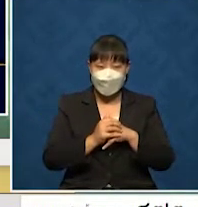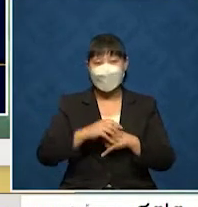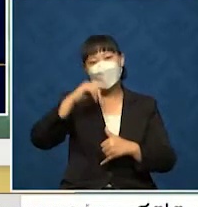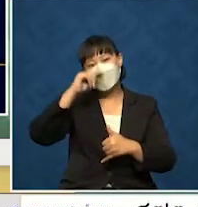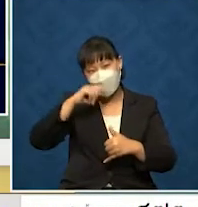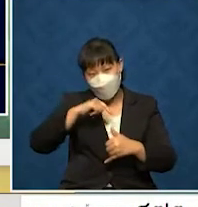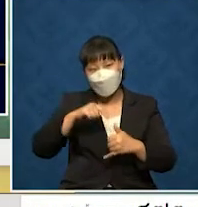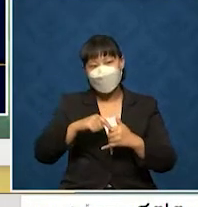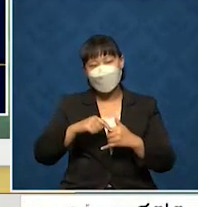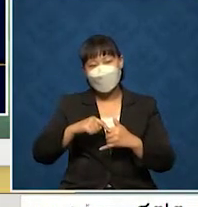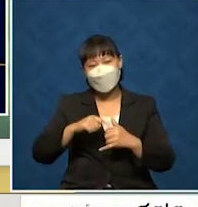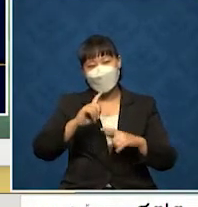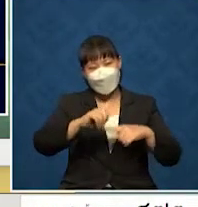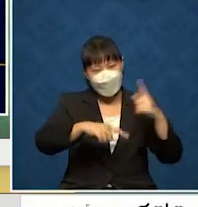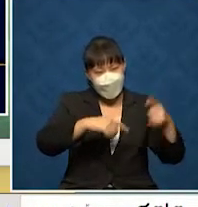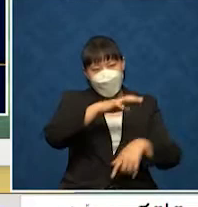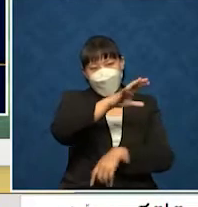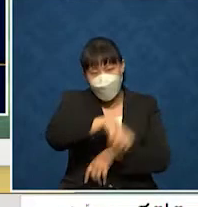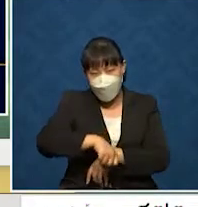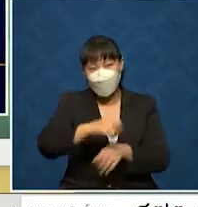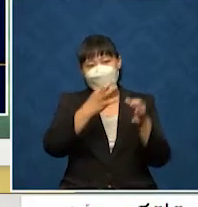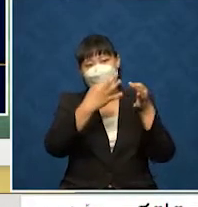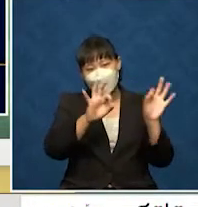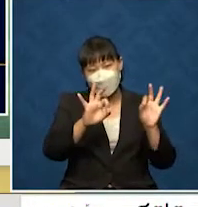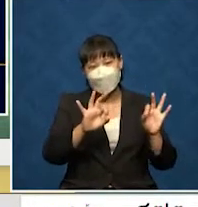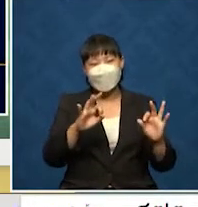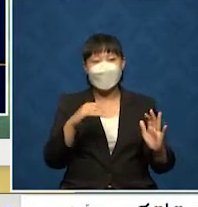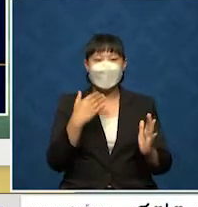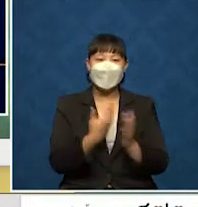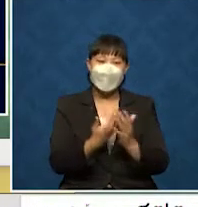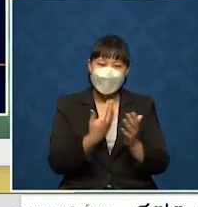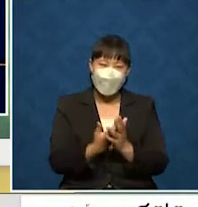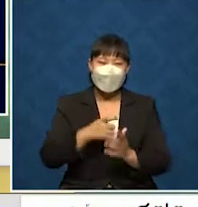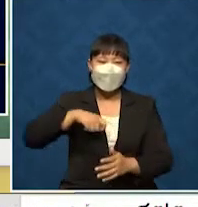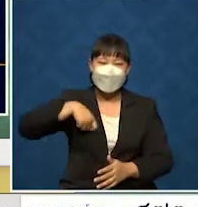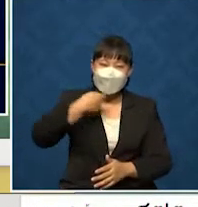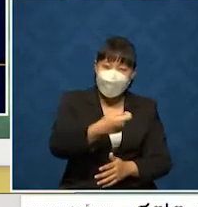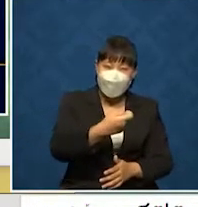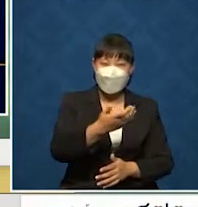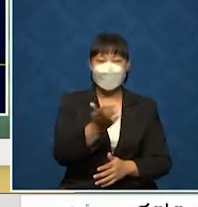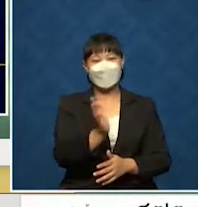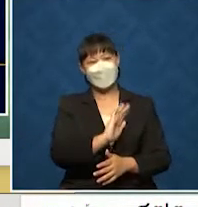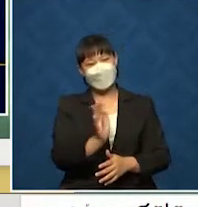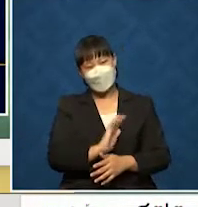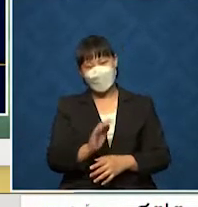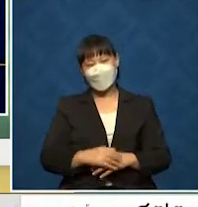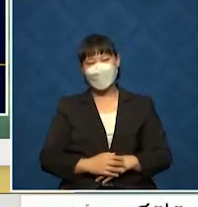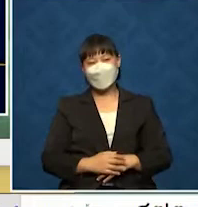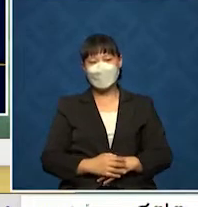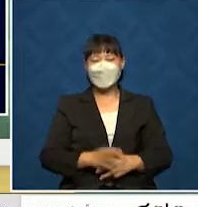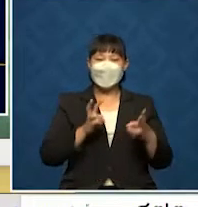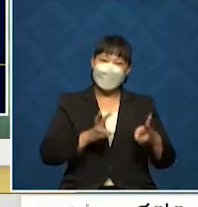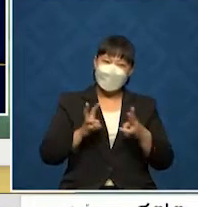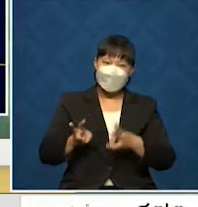ขาก็กลับไปเอายาเสพติดได้ฟรีๆโดยที่ไม่ต้องเสียเงินนี่คือแนวทางอันหนึ่งที่เราพยายามที่